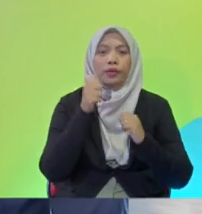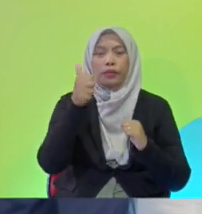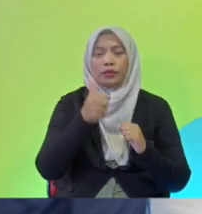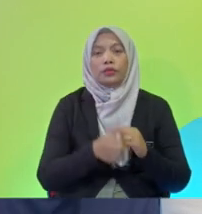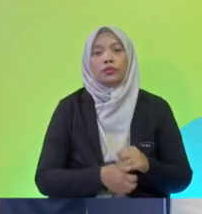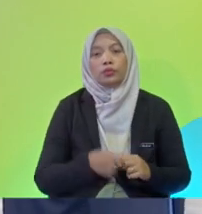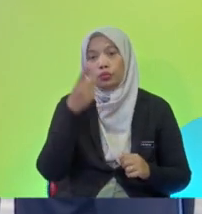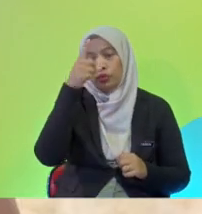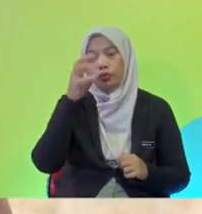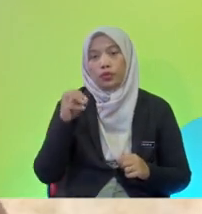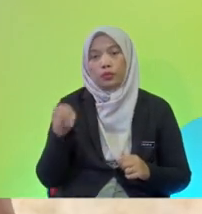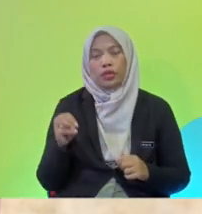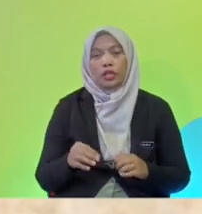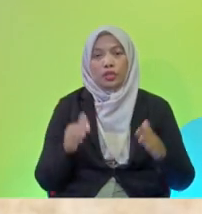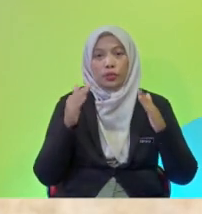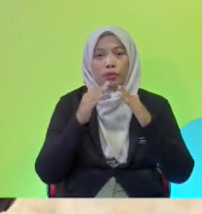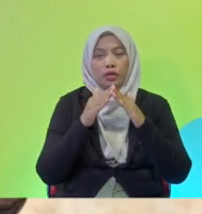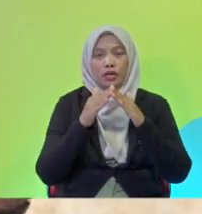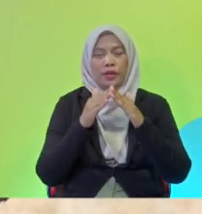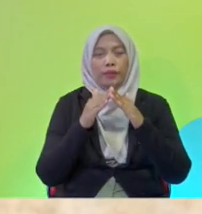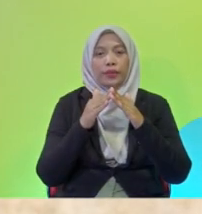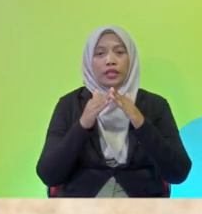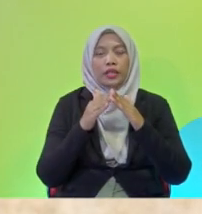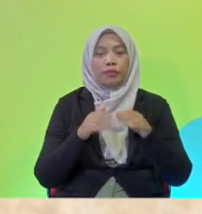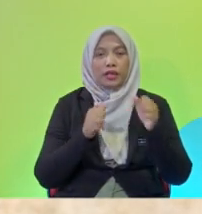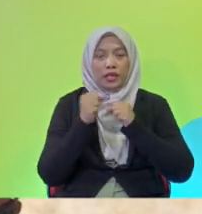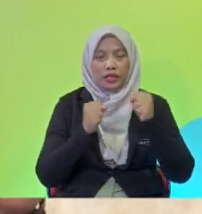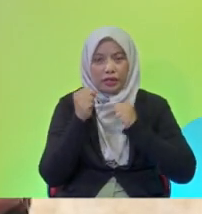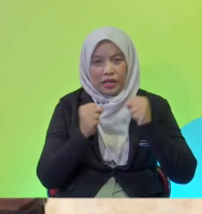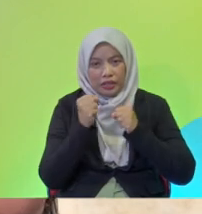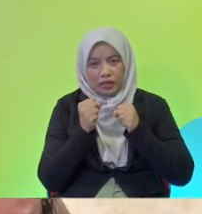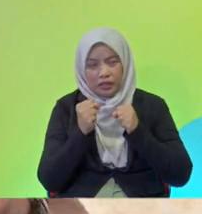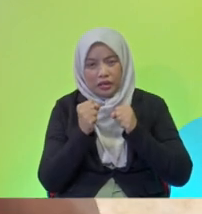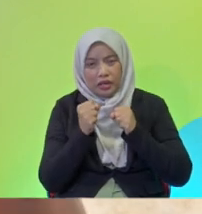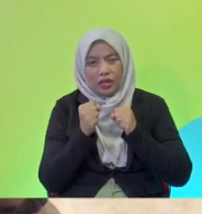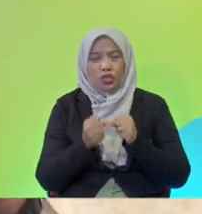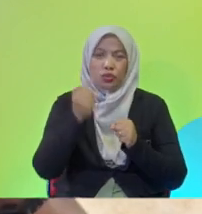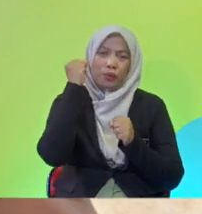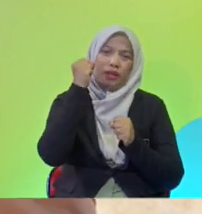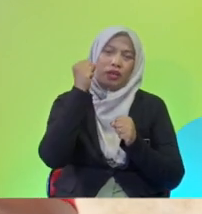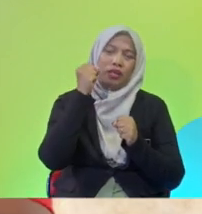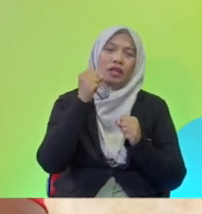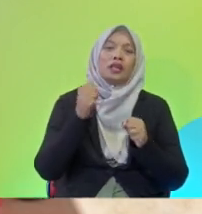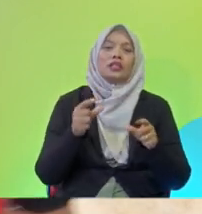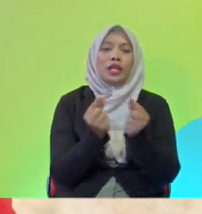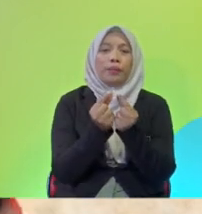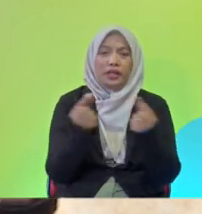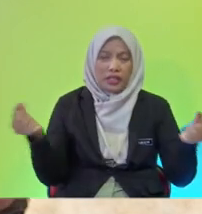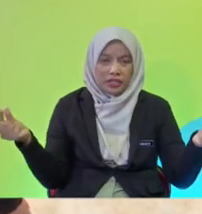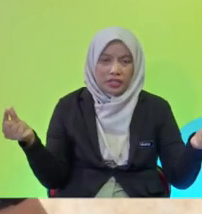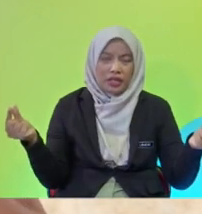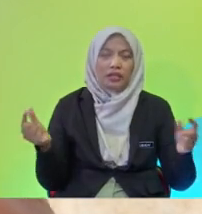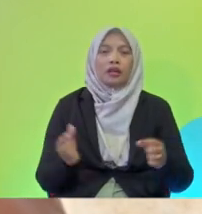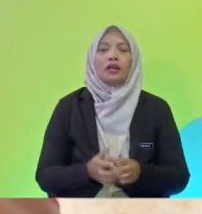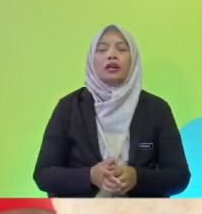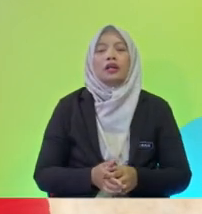tadi untuk murid-murid di rumah, tadi ada situasi tadi bila Aiman berlari, mungkin dia semangat, dia dah tak nampak barisan terang